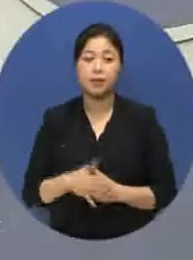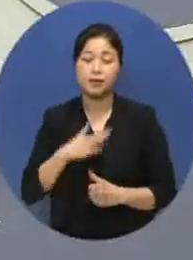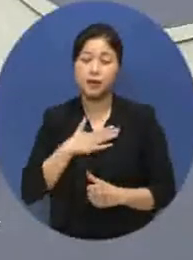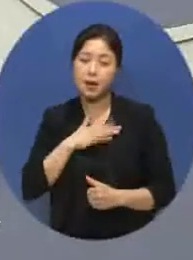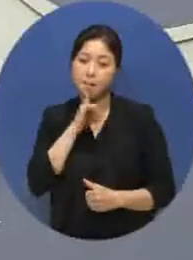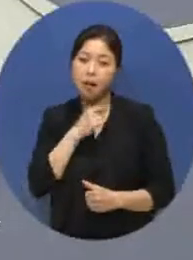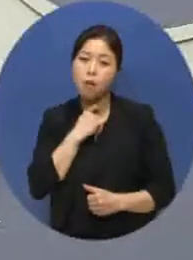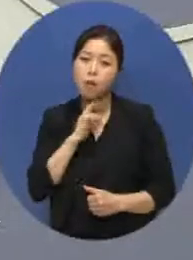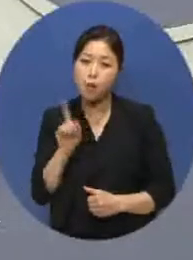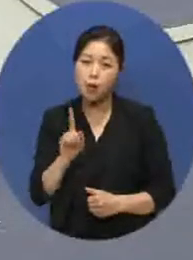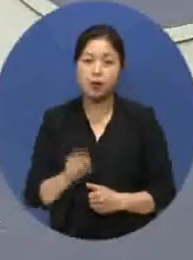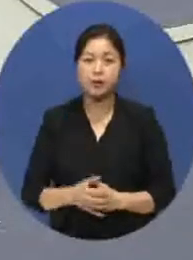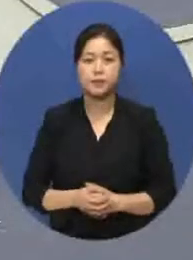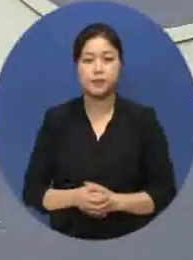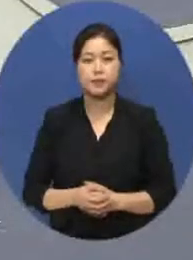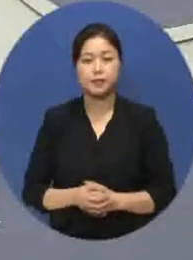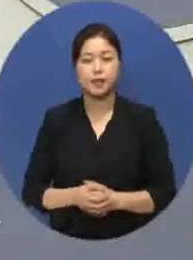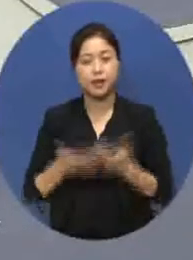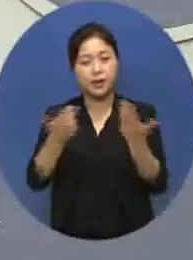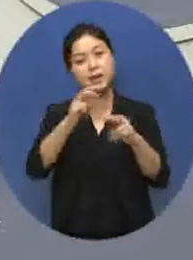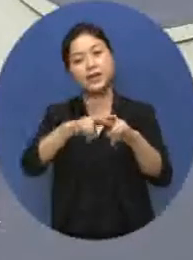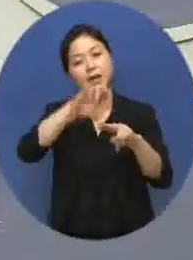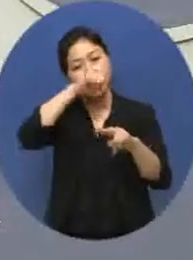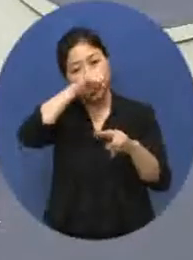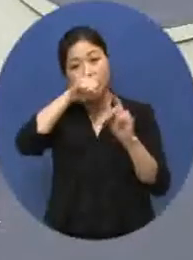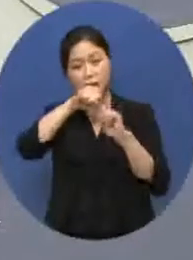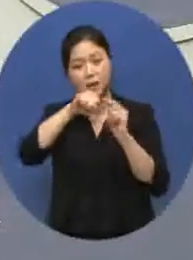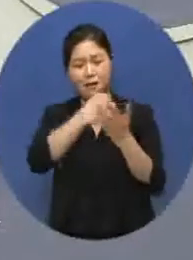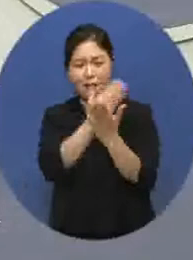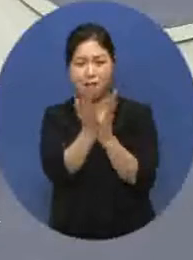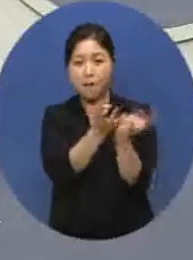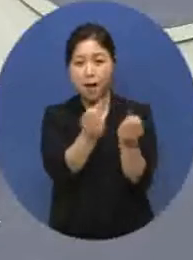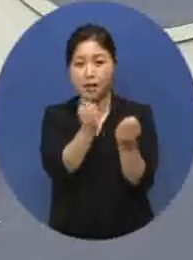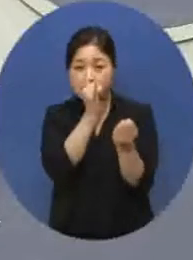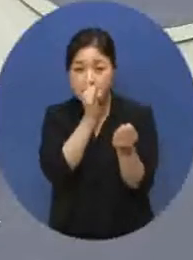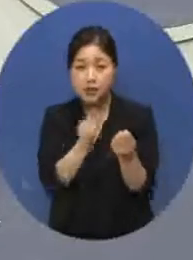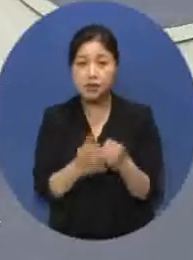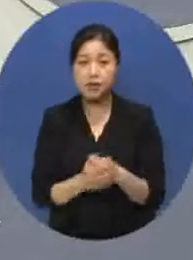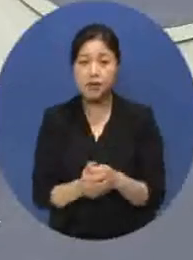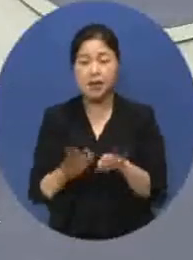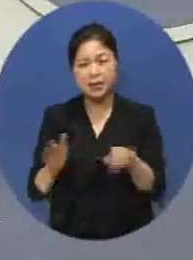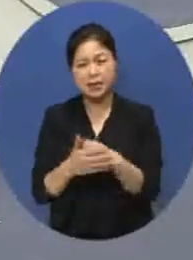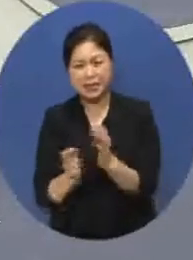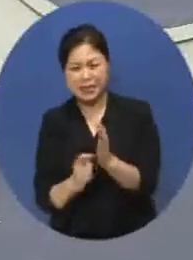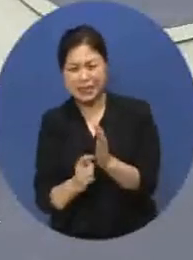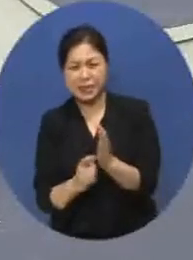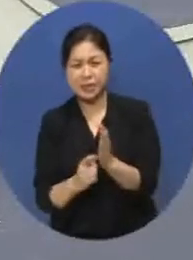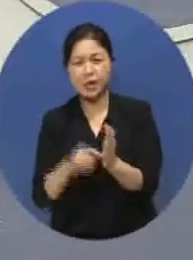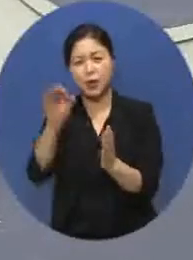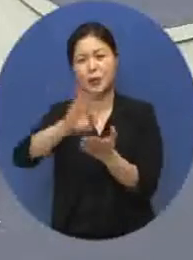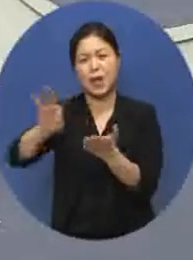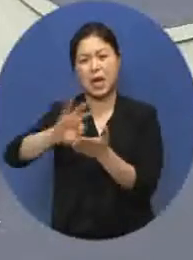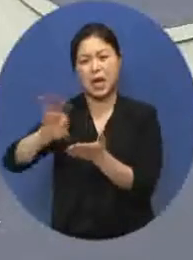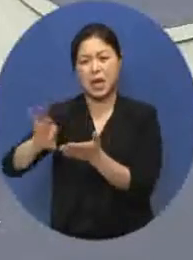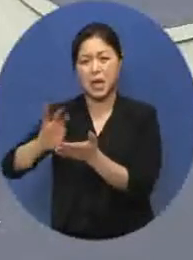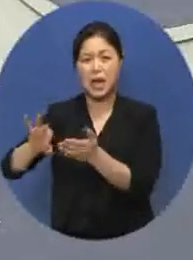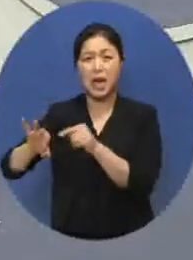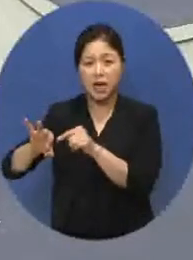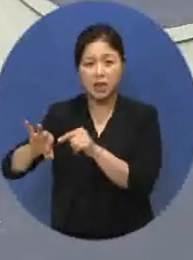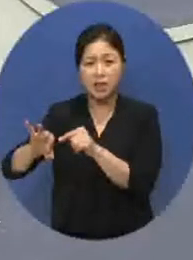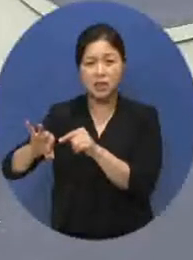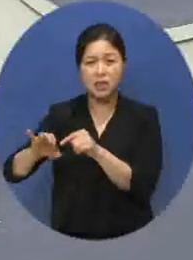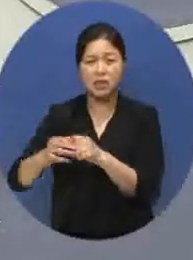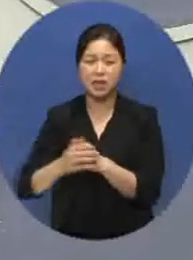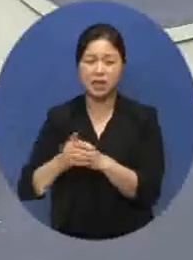하고 싶은 얘기는 뭐냐면 지금 일자리 예산 같은 게 많잖아요. 네. 막 급히 편성돼가지고 막 그냥 불쓰듯이 쓰는 제가 이런 표현해서